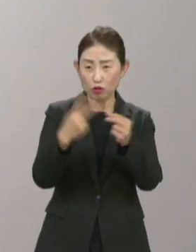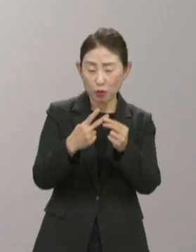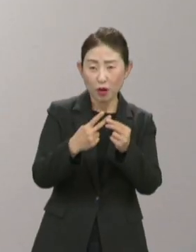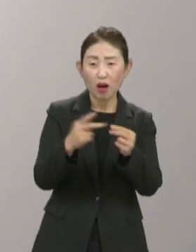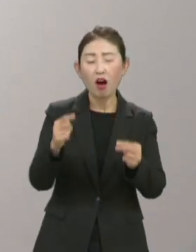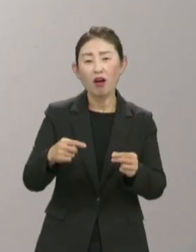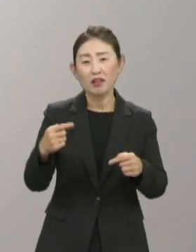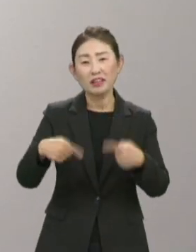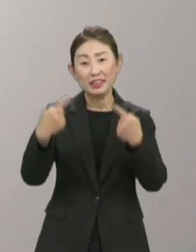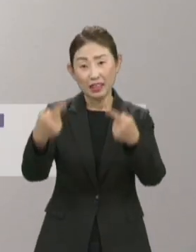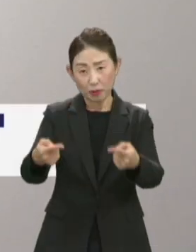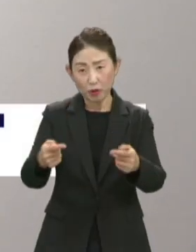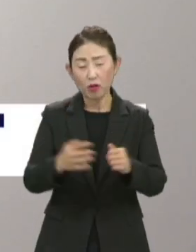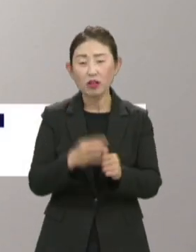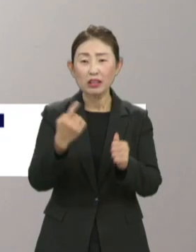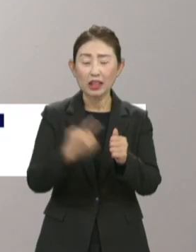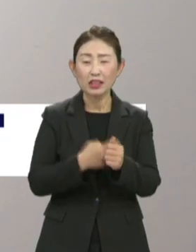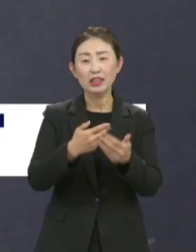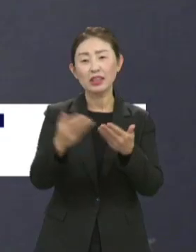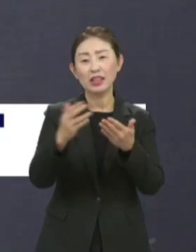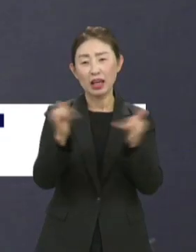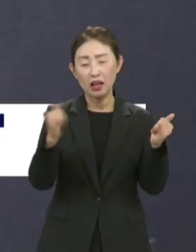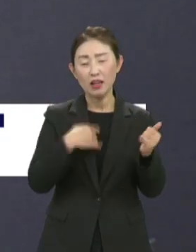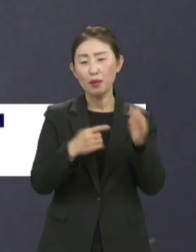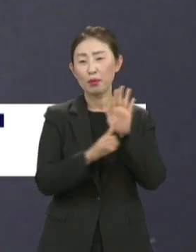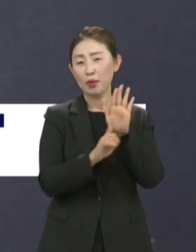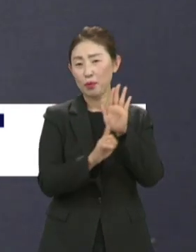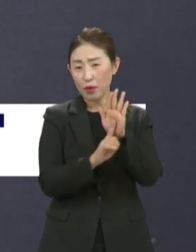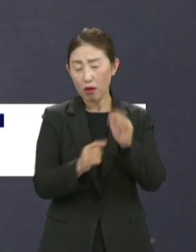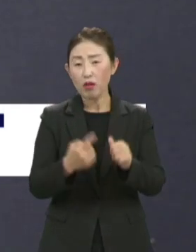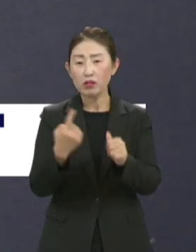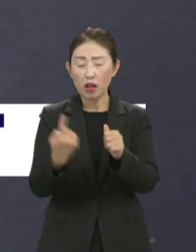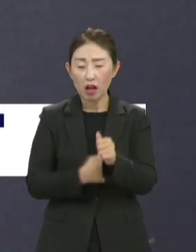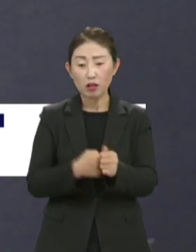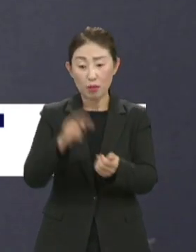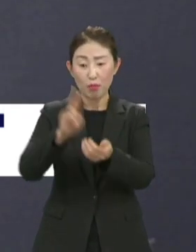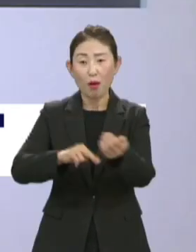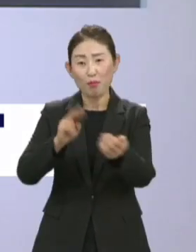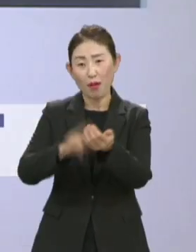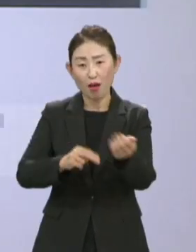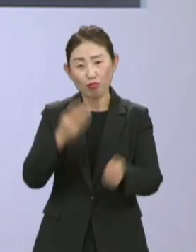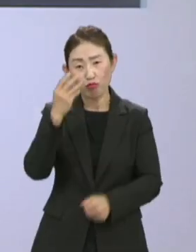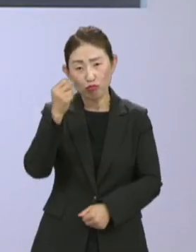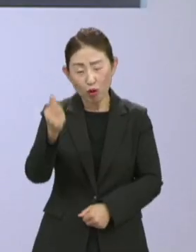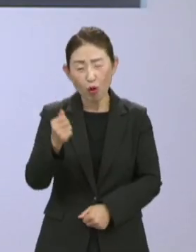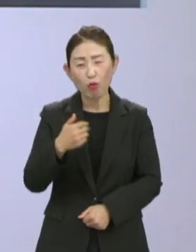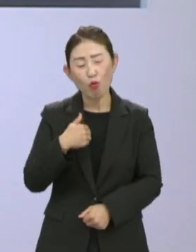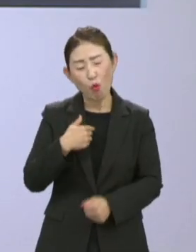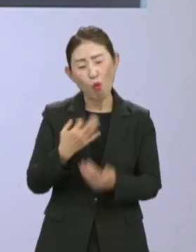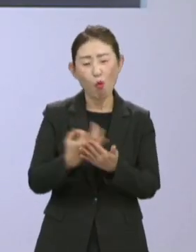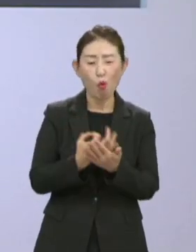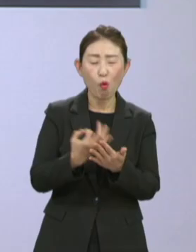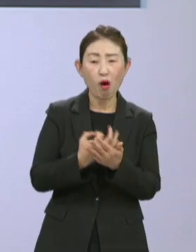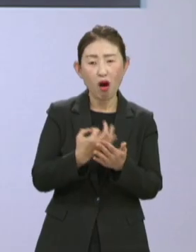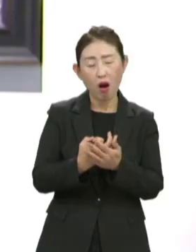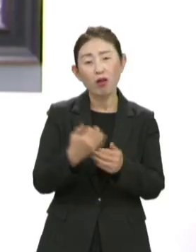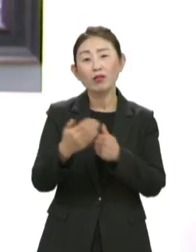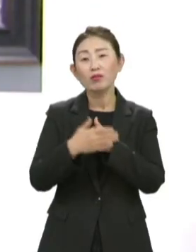경력을 쌓아가고 있습니다. 특히 실제 작품 판매 기회로 이어지며 작품 활동에 실질적인 도움이 되고